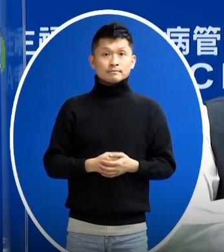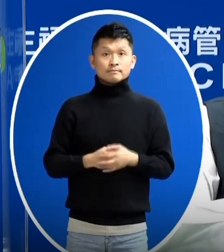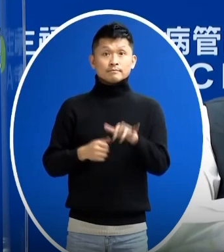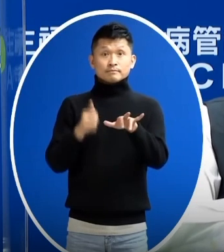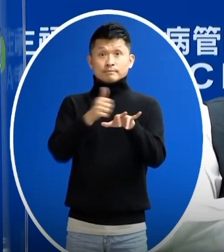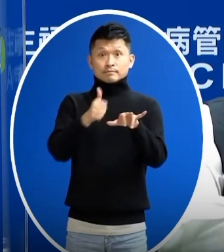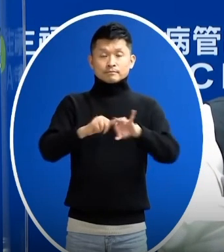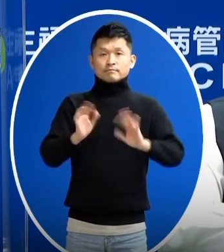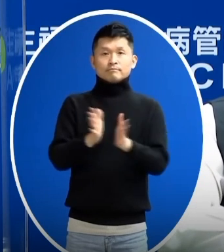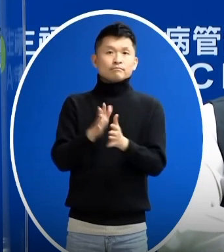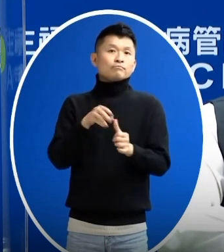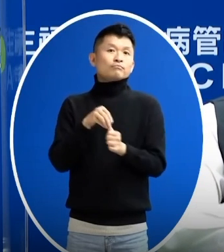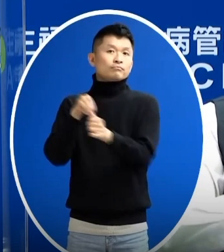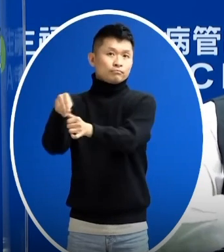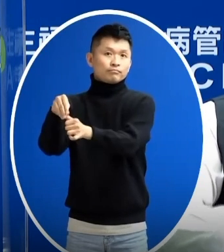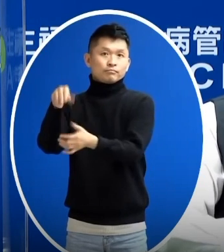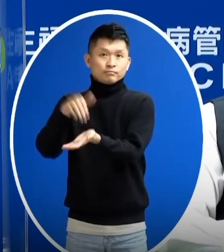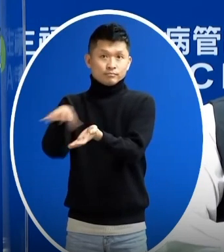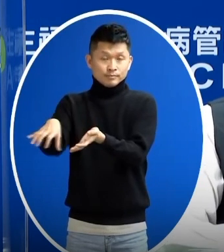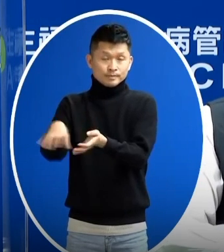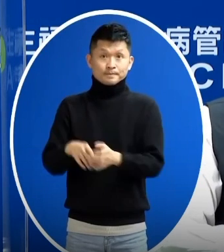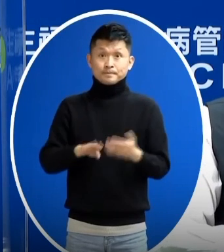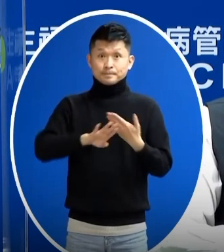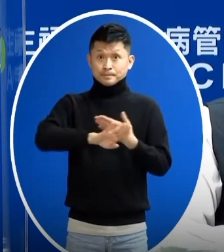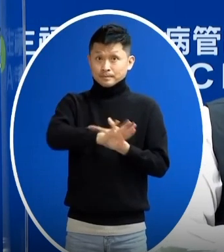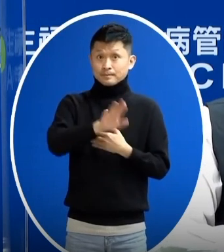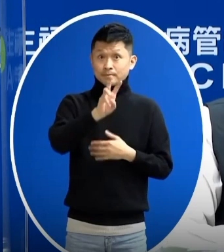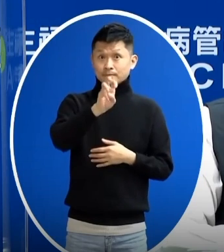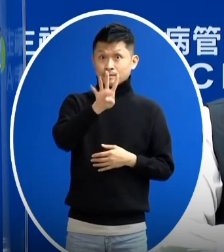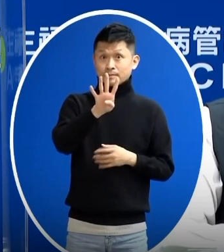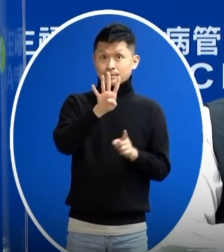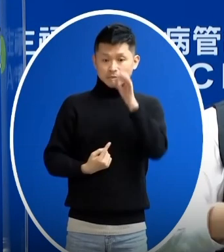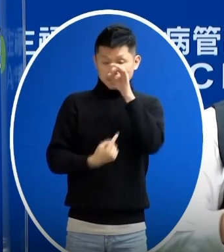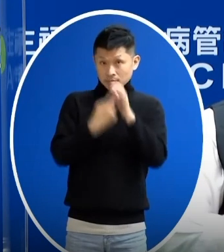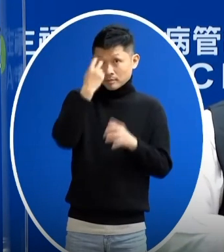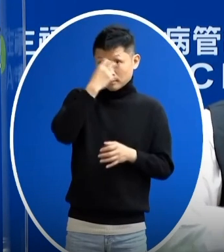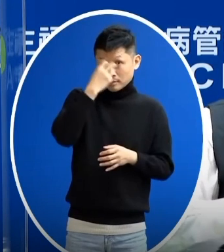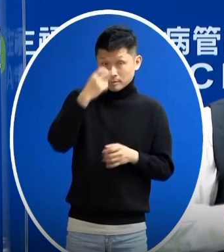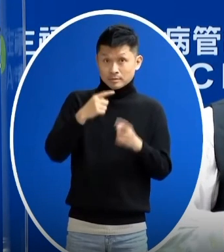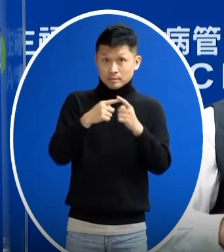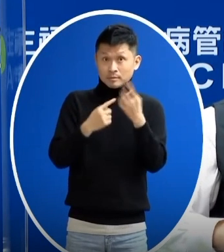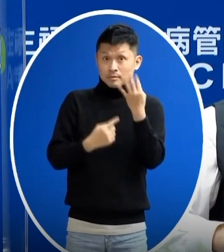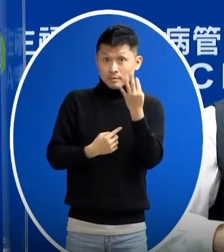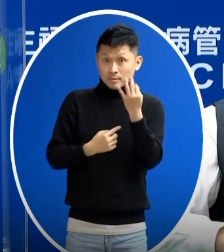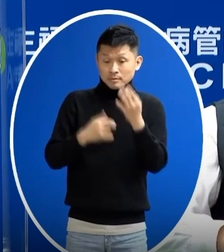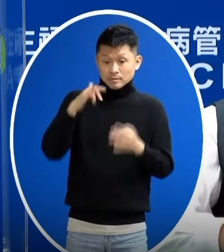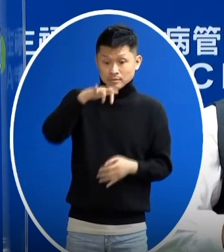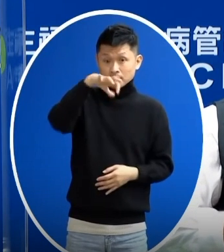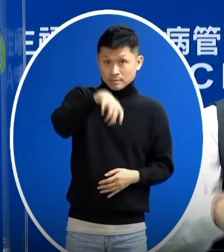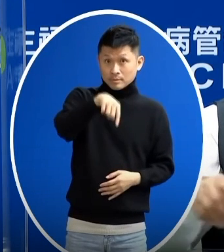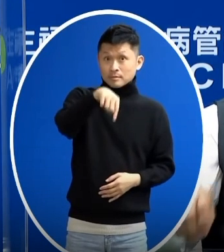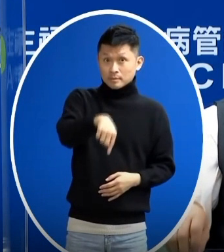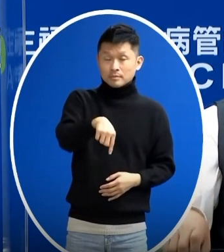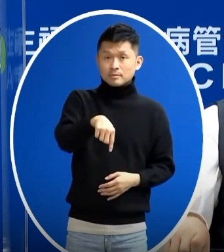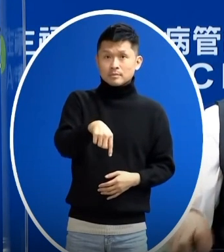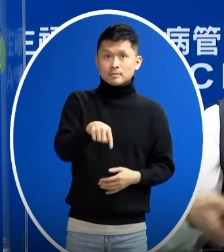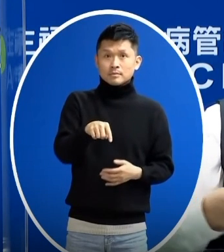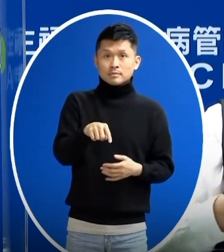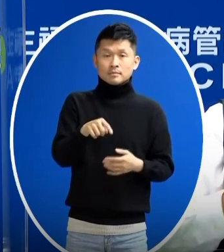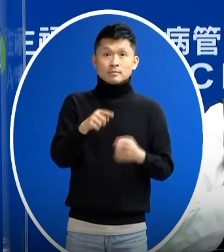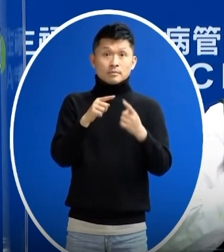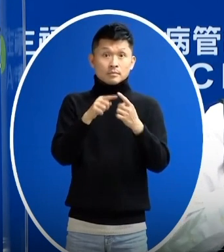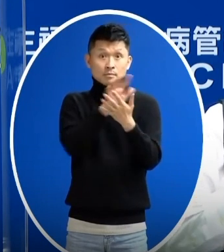接送医哈。那34例是居家检疫裁剪，在机场哈有裁剪人数